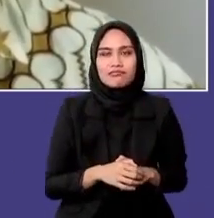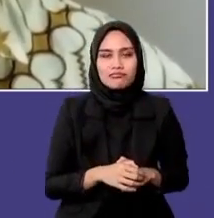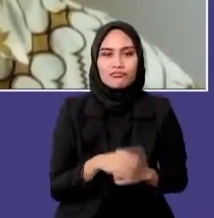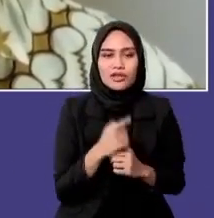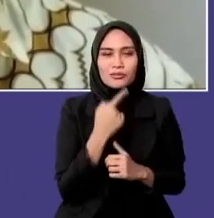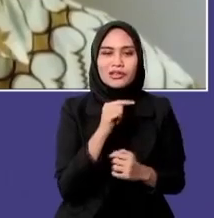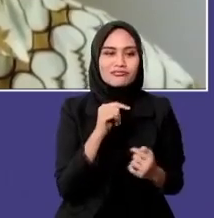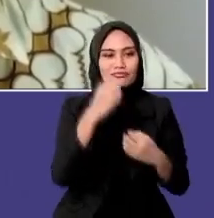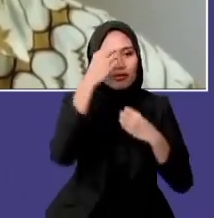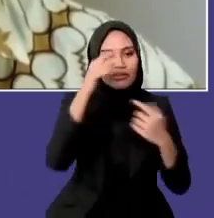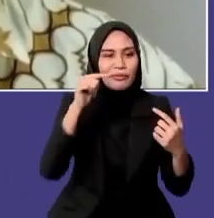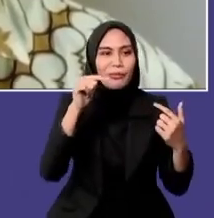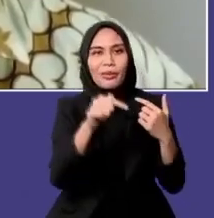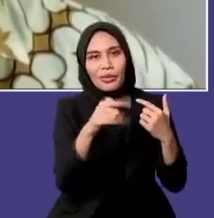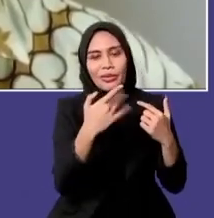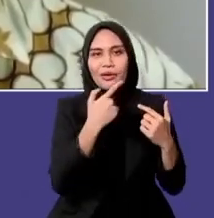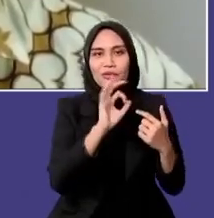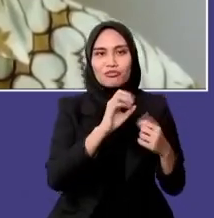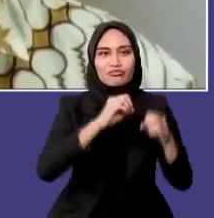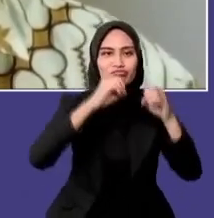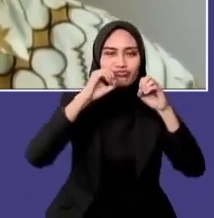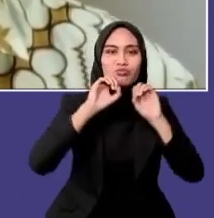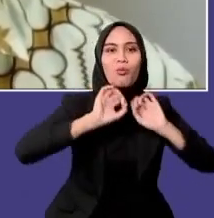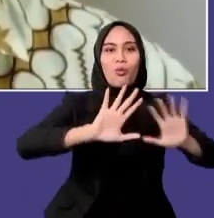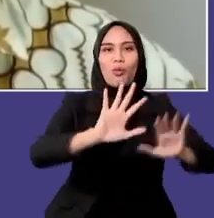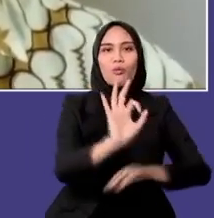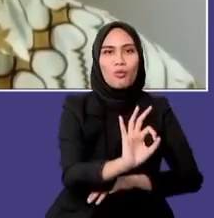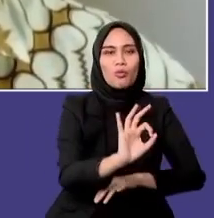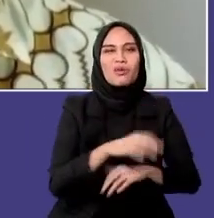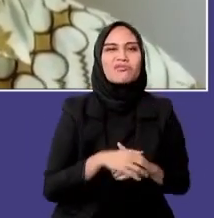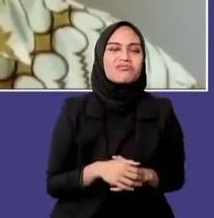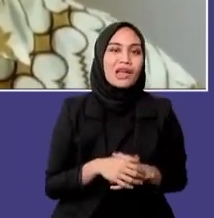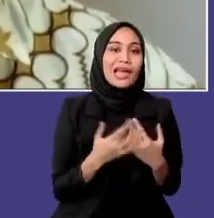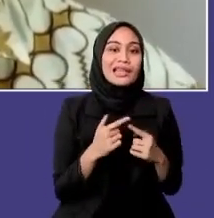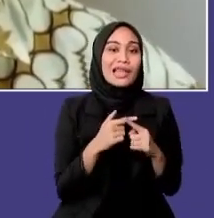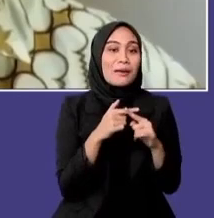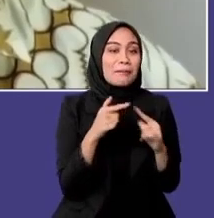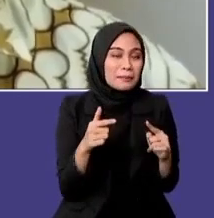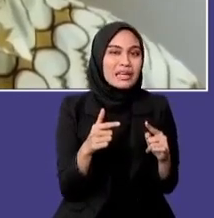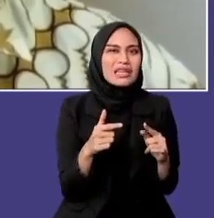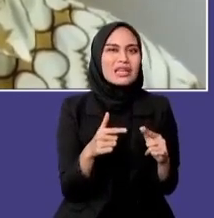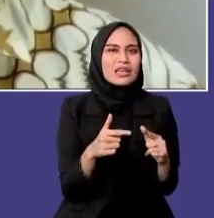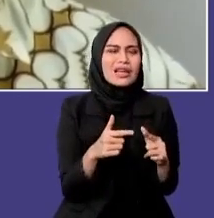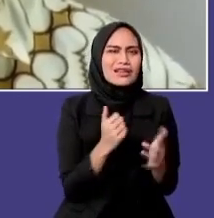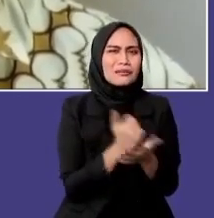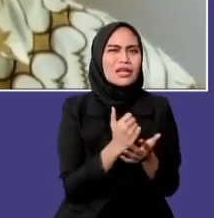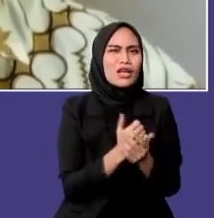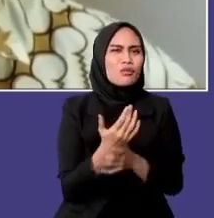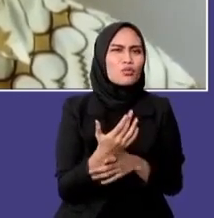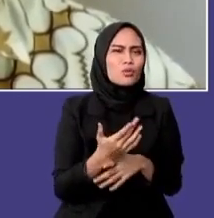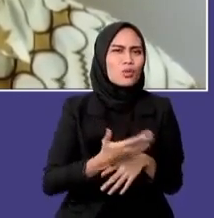disinformasi itu ada, memang untuk ditekan supaya masyarakat tidak panik. Tapi juga adakah hoax